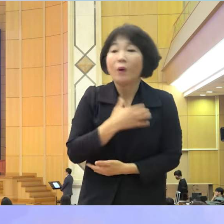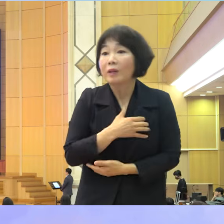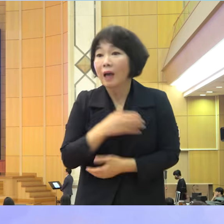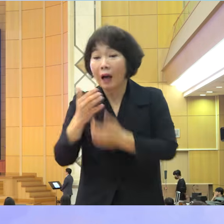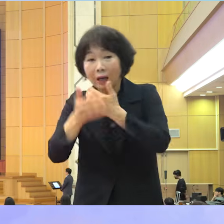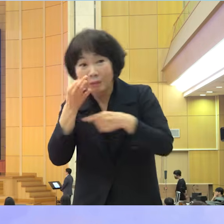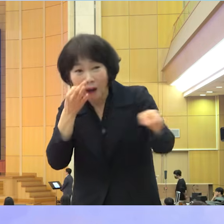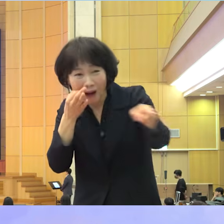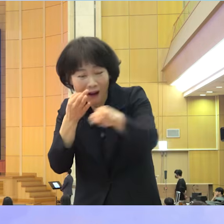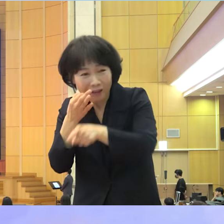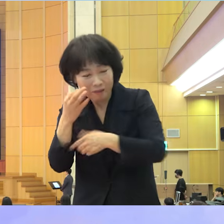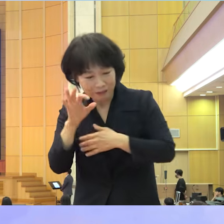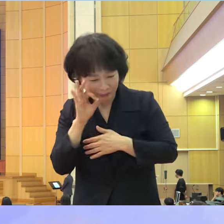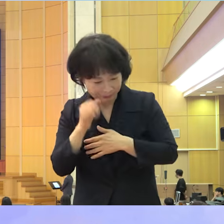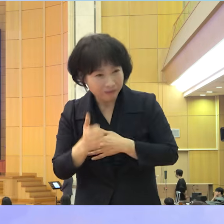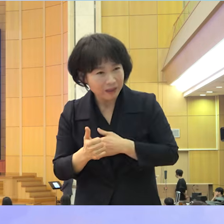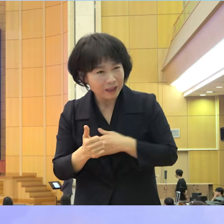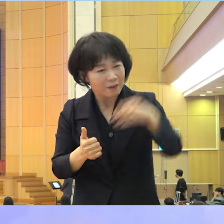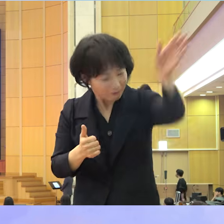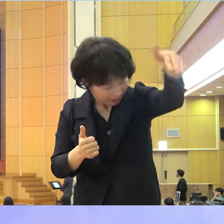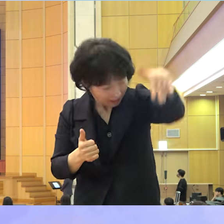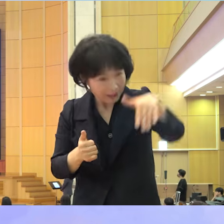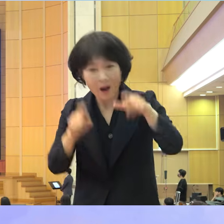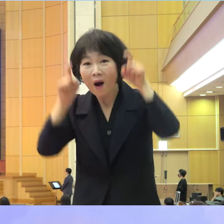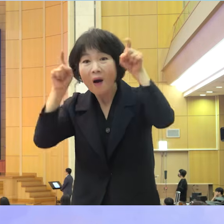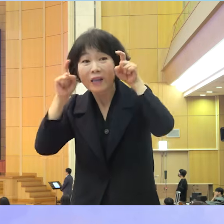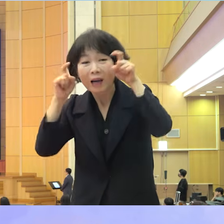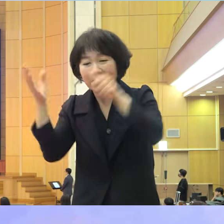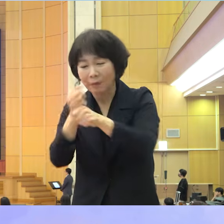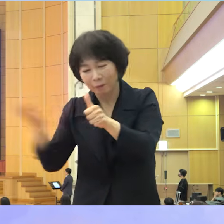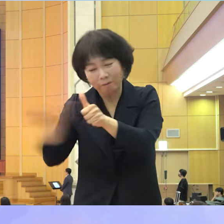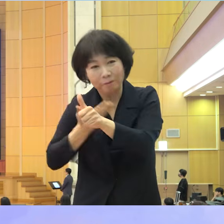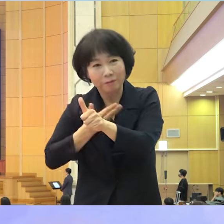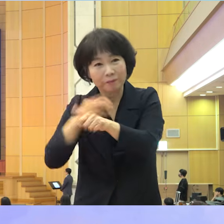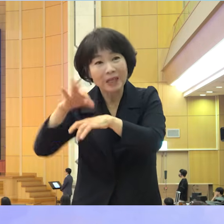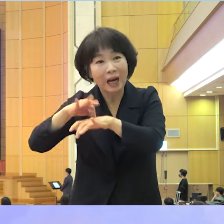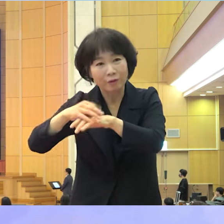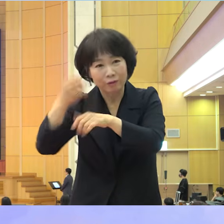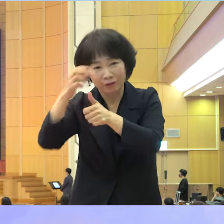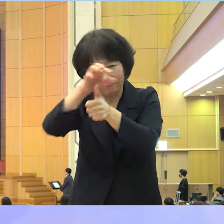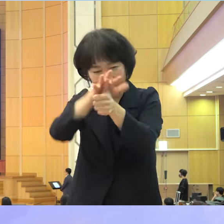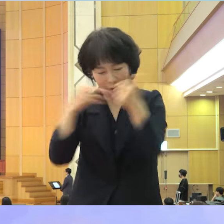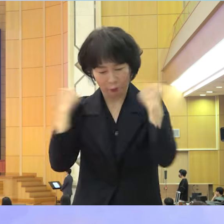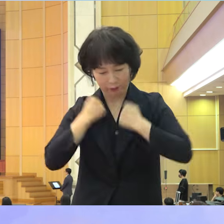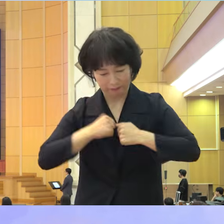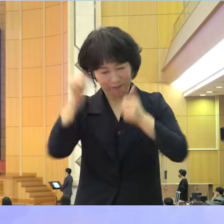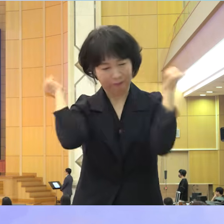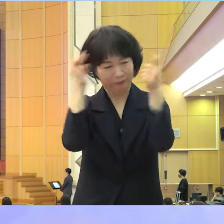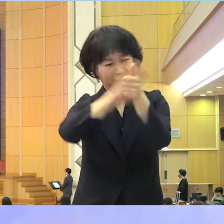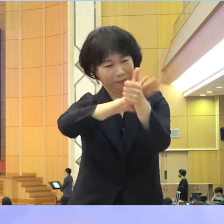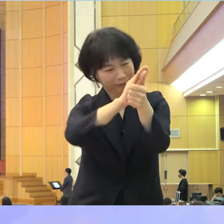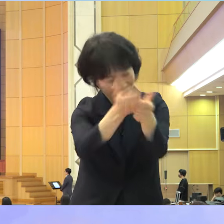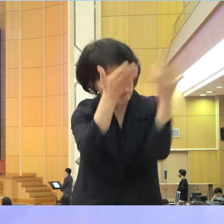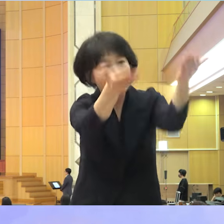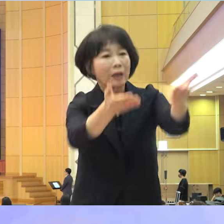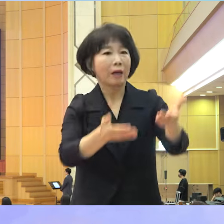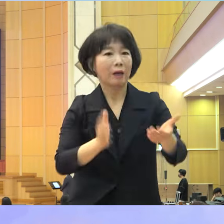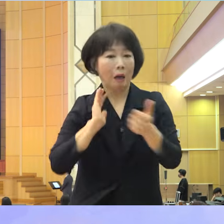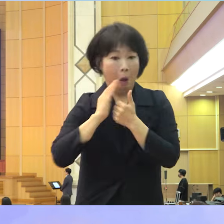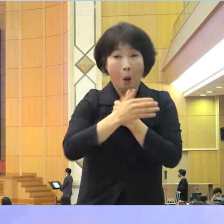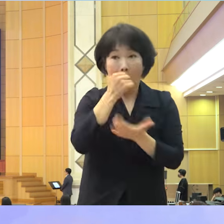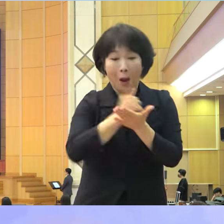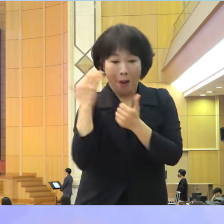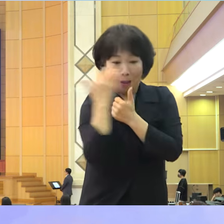어린 양은 오늘날로 말하면 요한복음 1장에 세상 죄를 지은 어린 양이로다. 세례요한이가